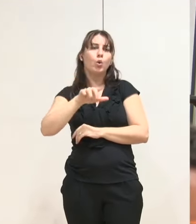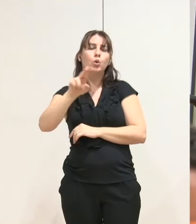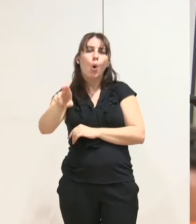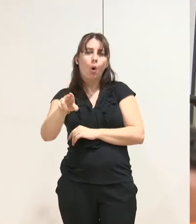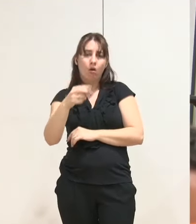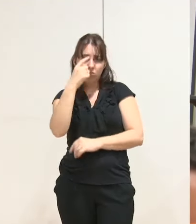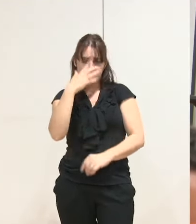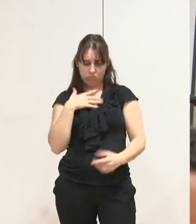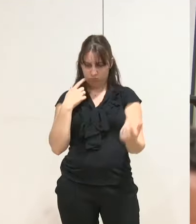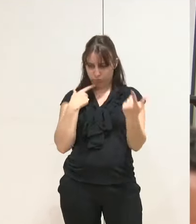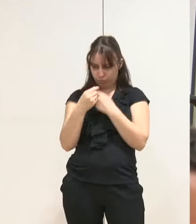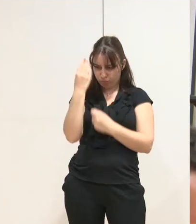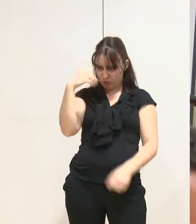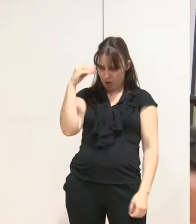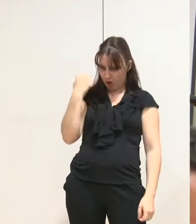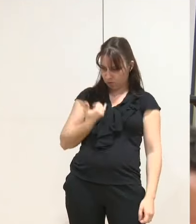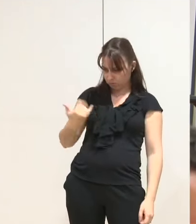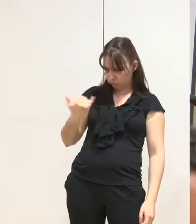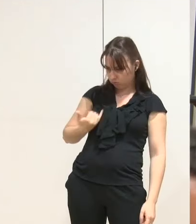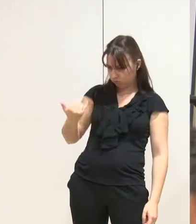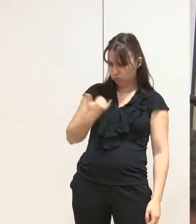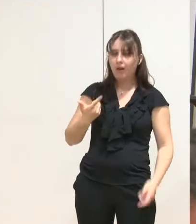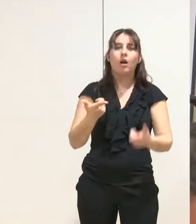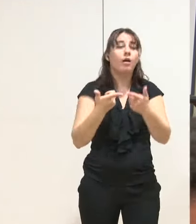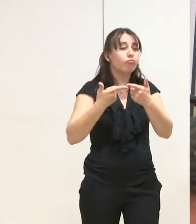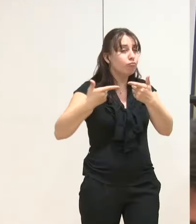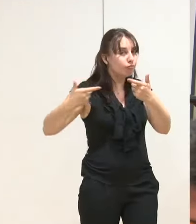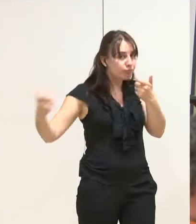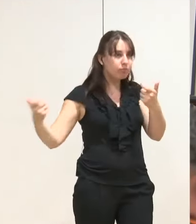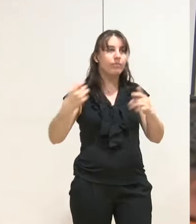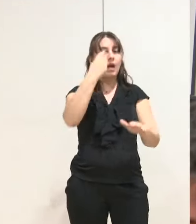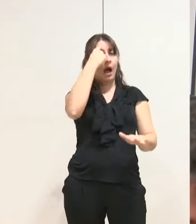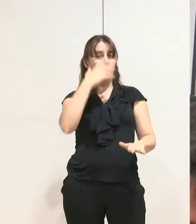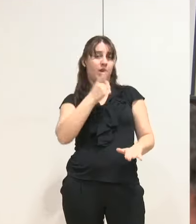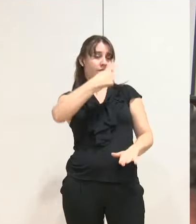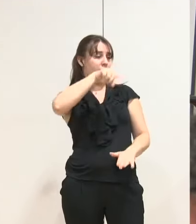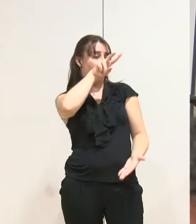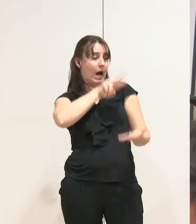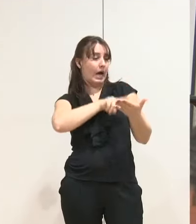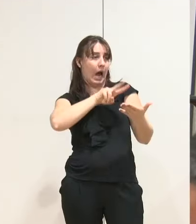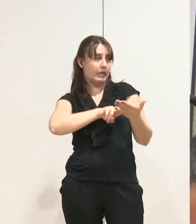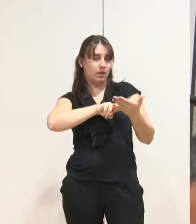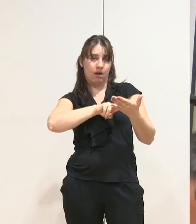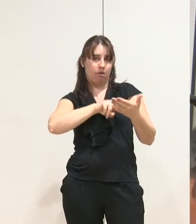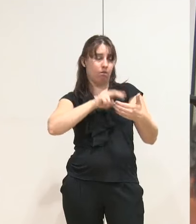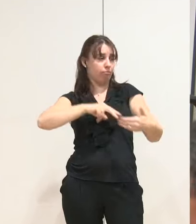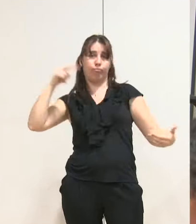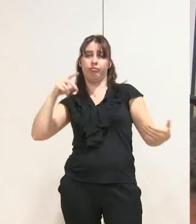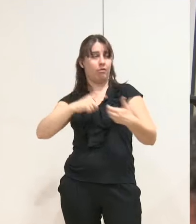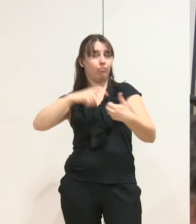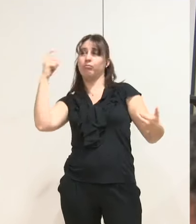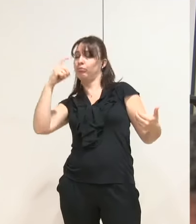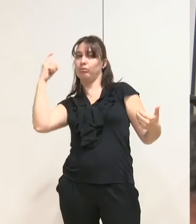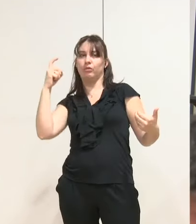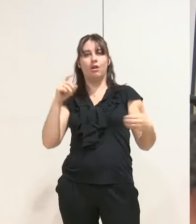la la prévention la délinquence et cetera et cetera moi je crois que vous n'êtes pas dans la réalité grenob n'est pas une ville de